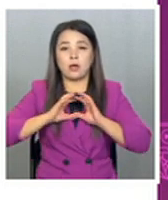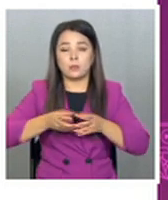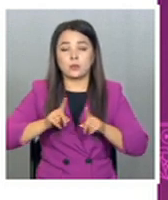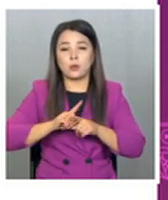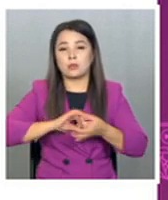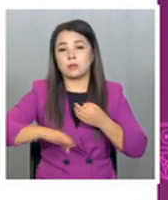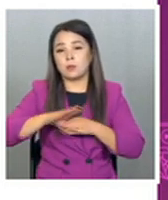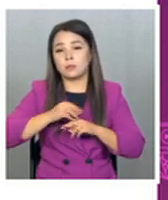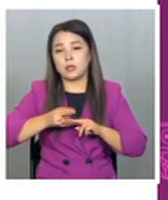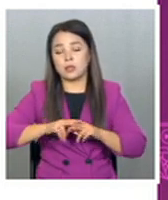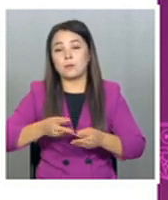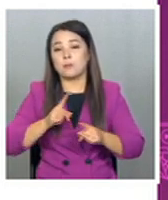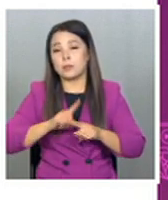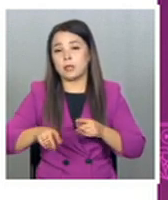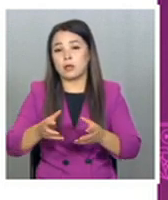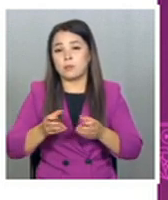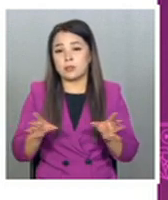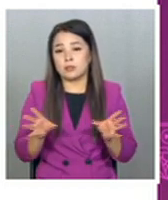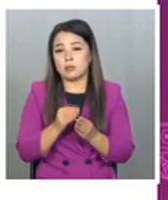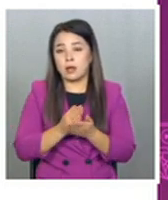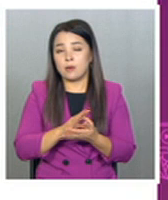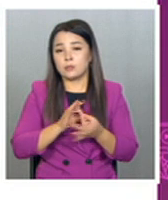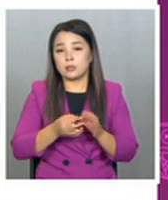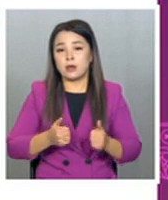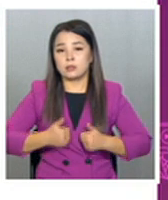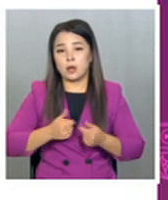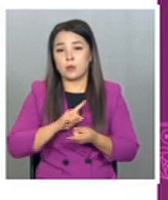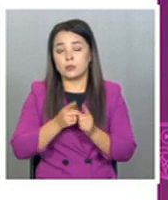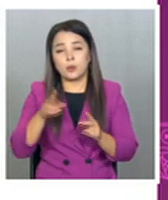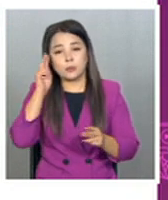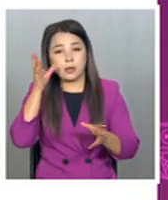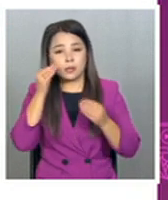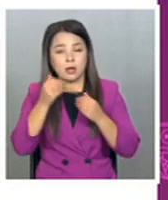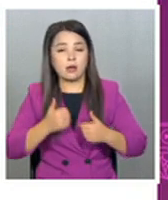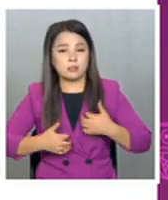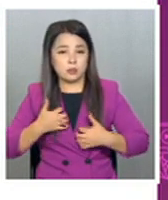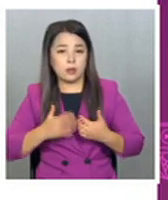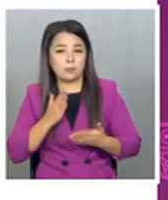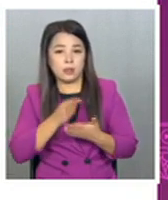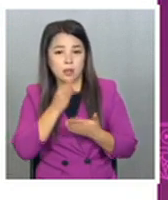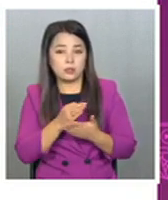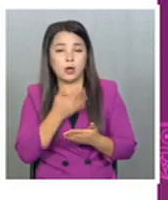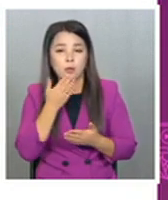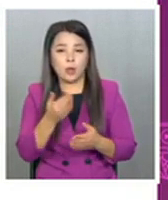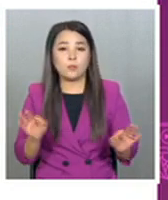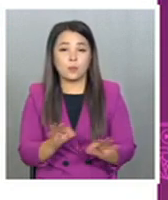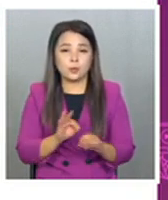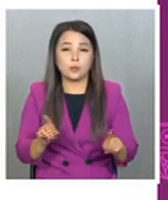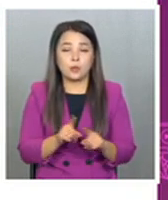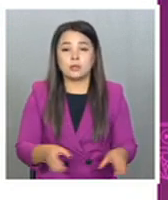бірдей қабылдап, сол аспаптарды меңгеруге асығуда. Сол сияқты біздің елімізде де ұлттық музыка